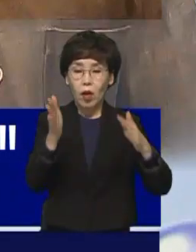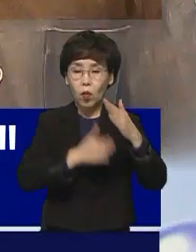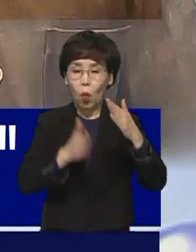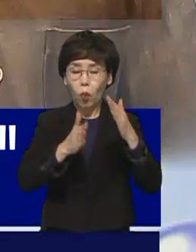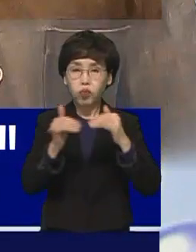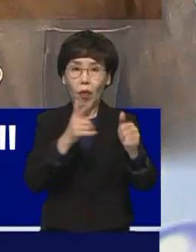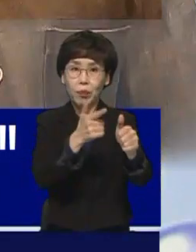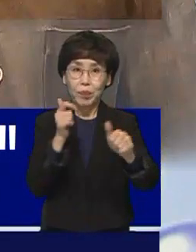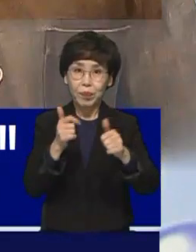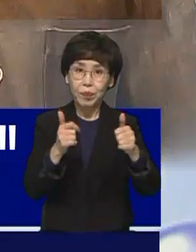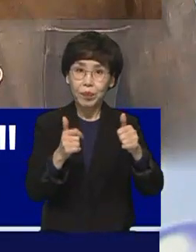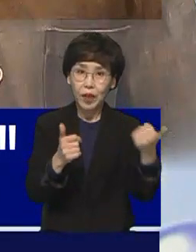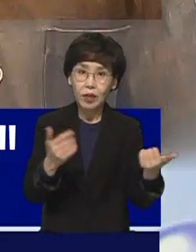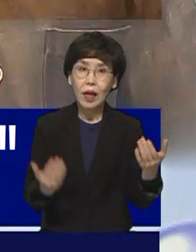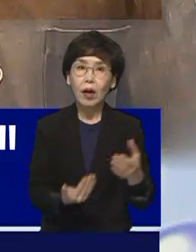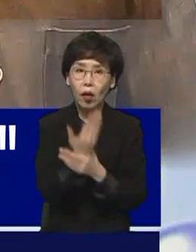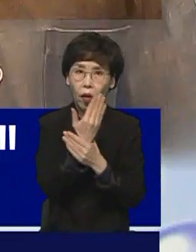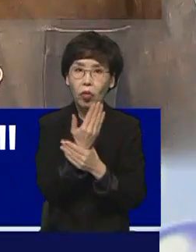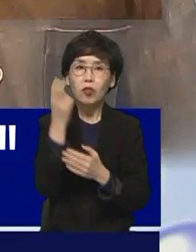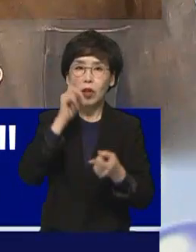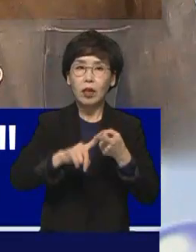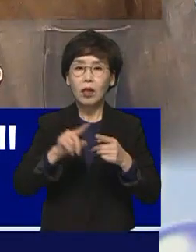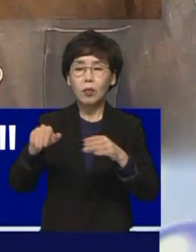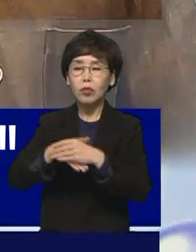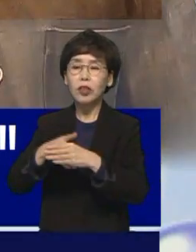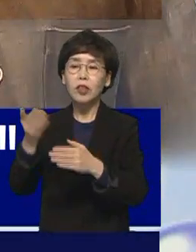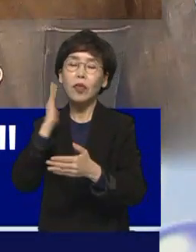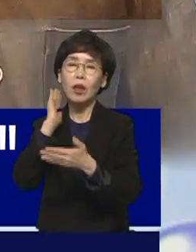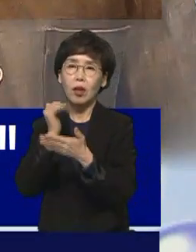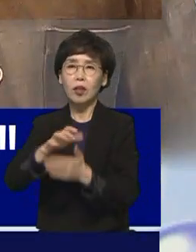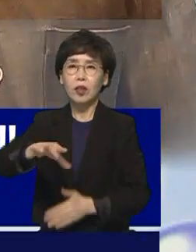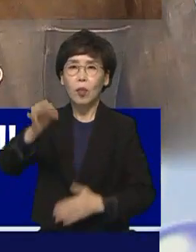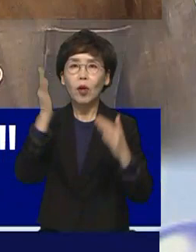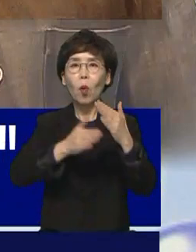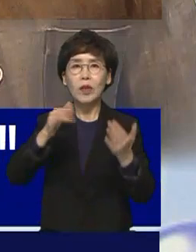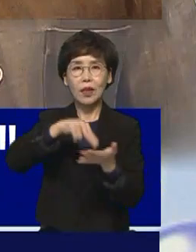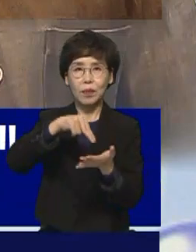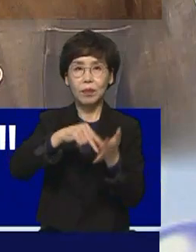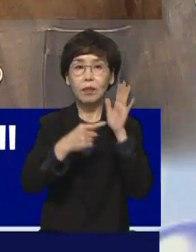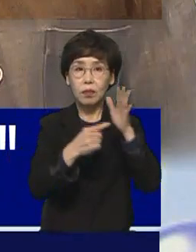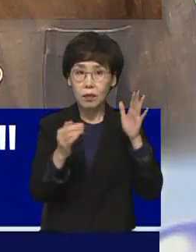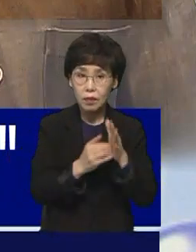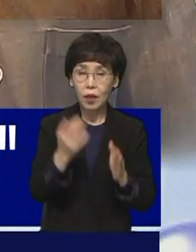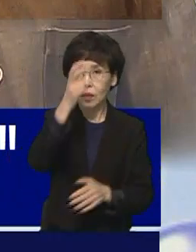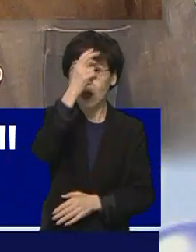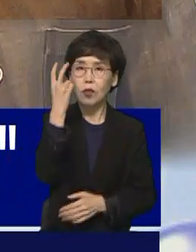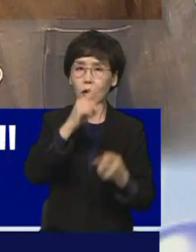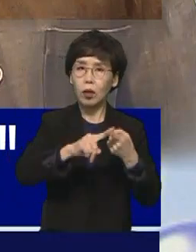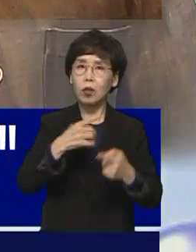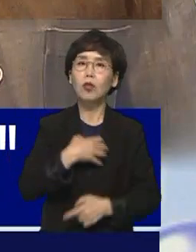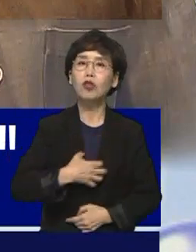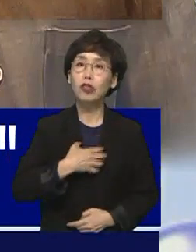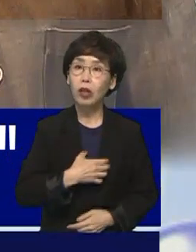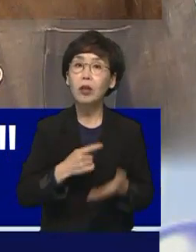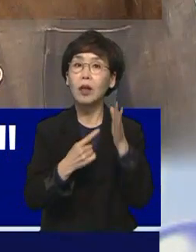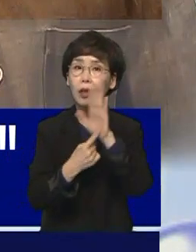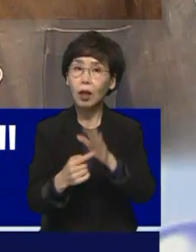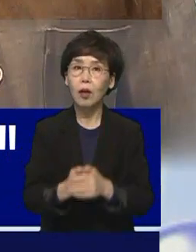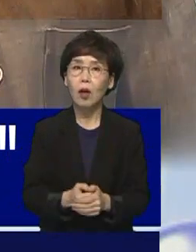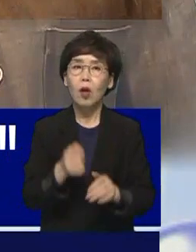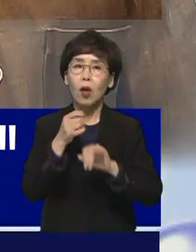서해 국무원 비격 사건 수사를 두고 문재인 전 대통령이 처음으로 공식 입장을 밝혔습니다 검찰 수사의 깊은 의뢰를 표한다며